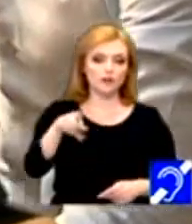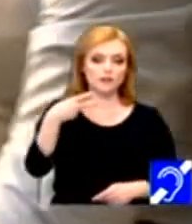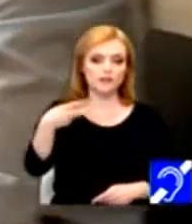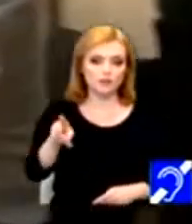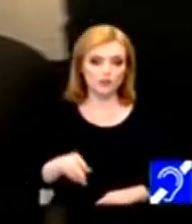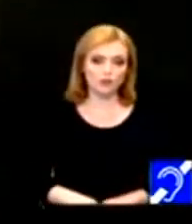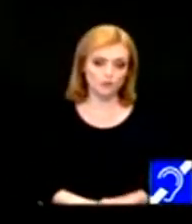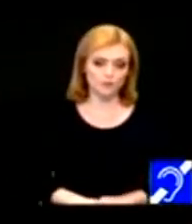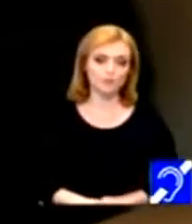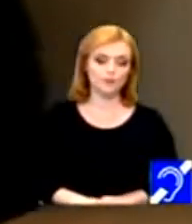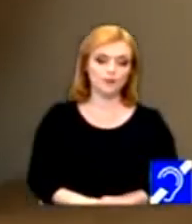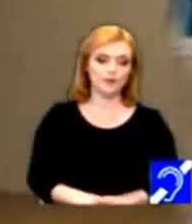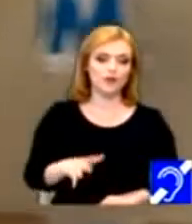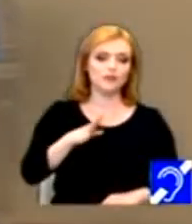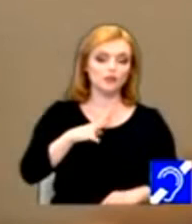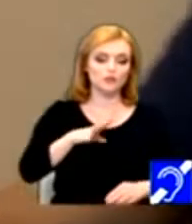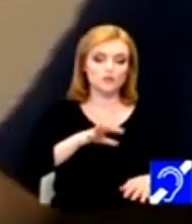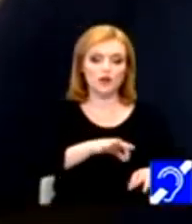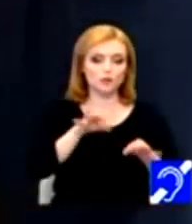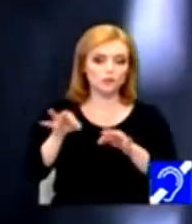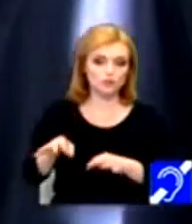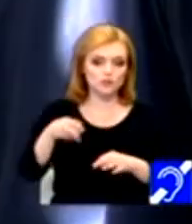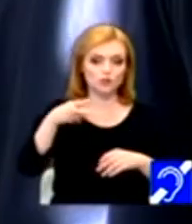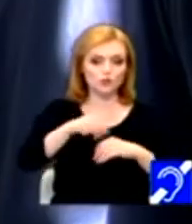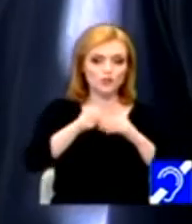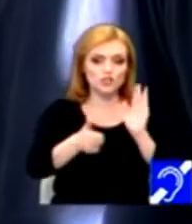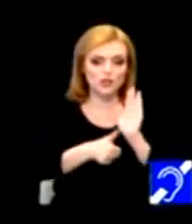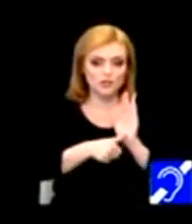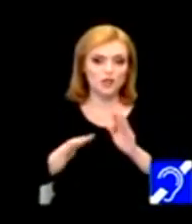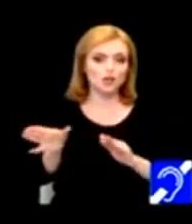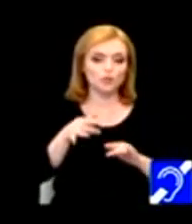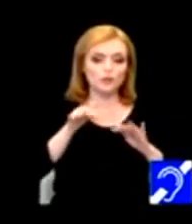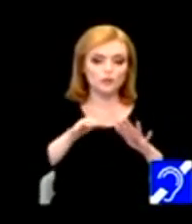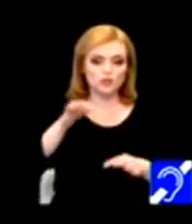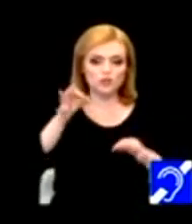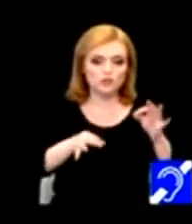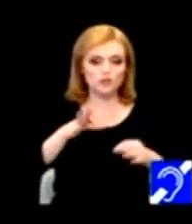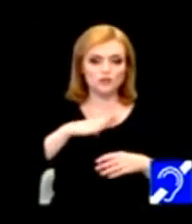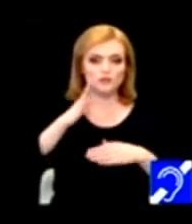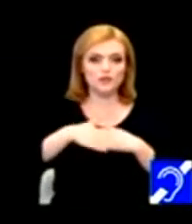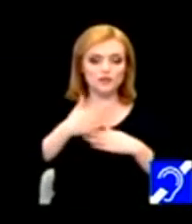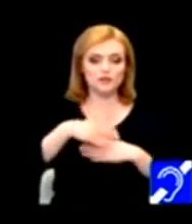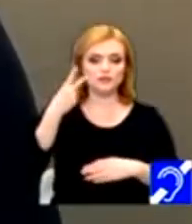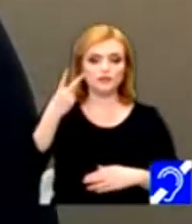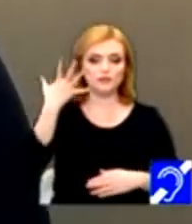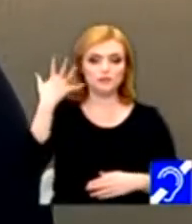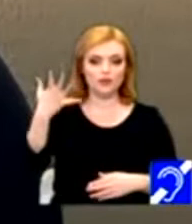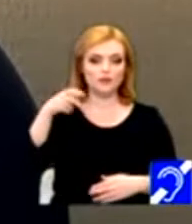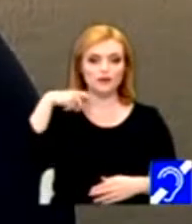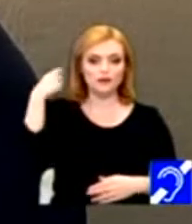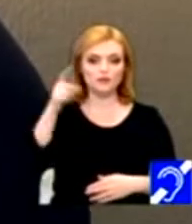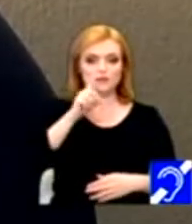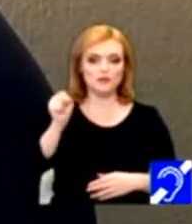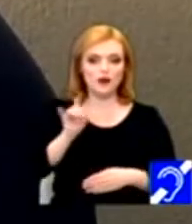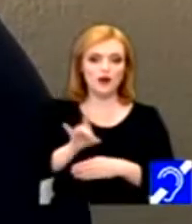pe 29 august 2016. După proces, el a fost condamnat la 25 de ani de închisoare pentru escrocherie, spalare de